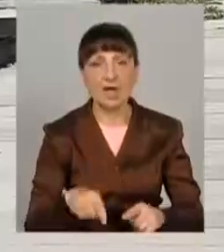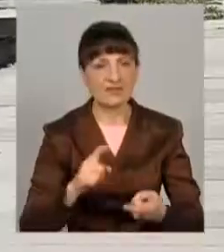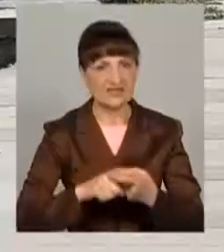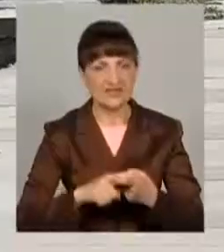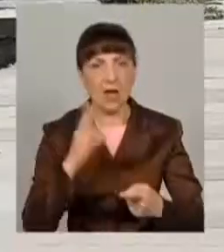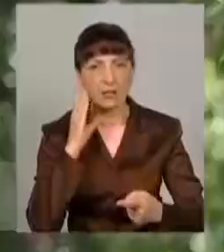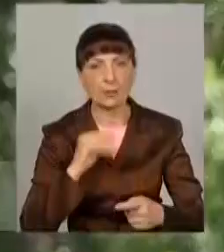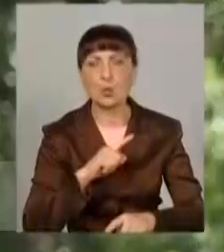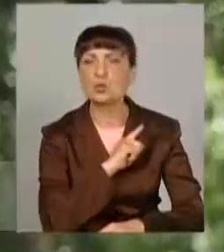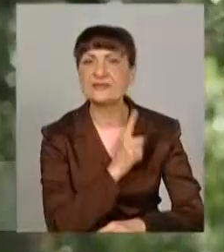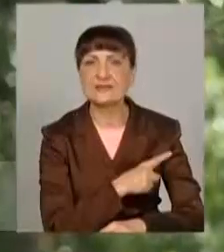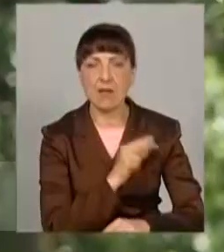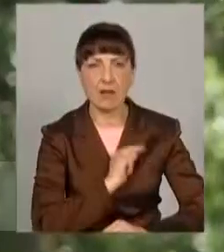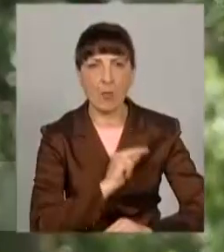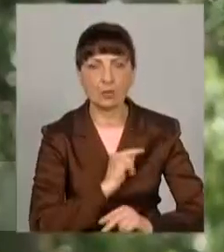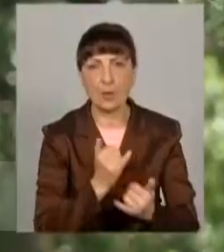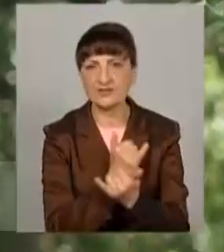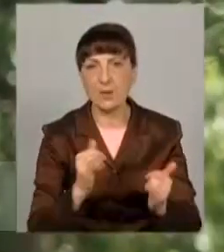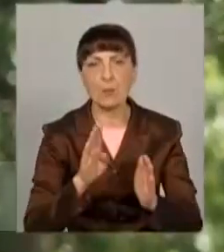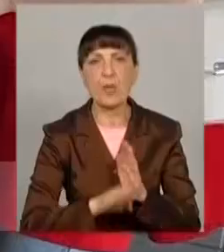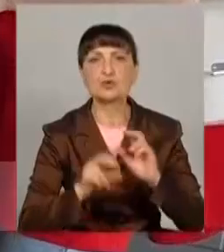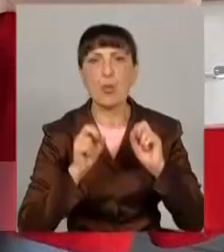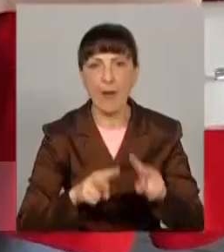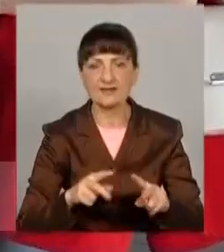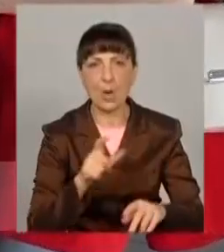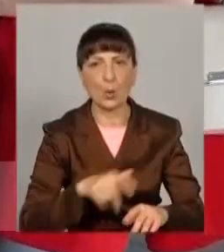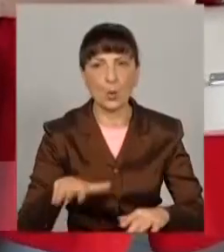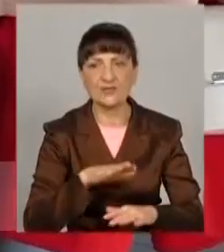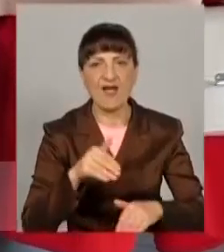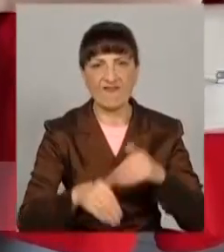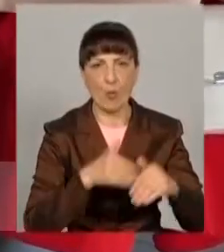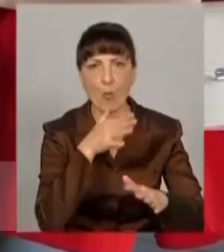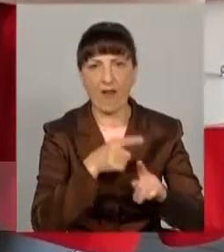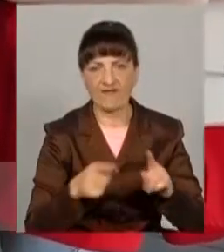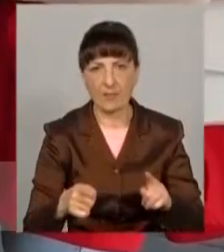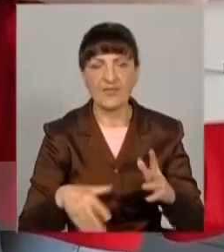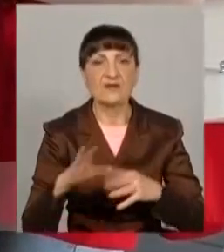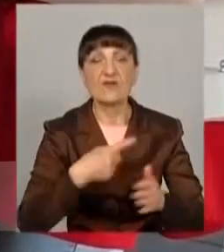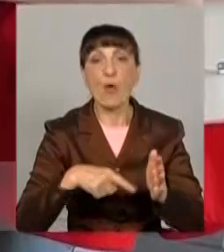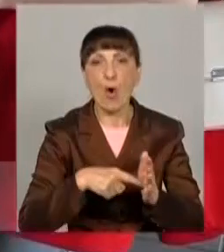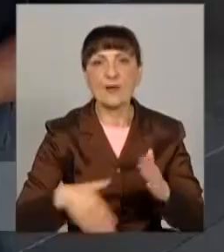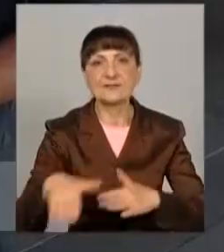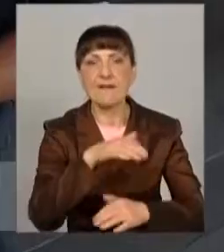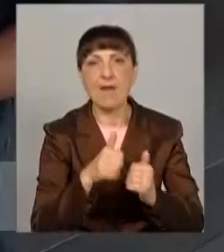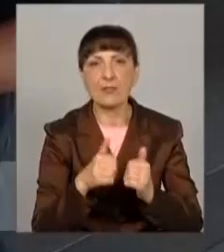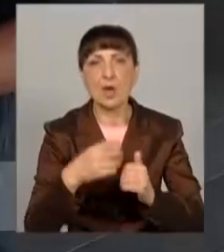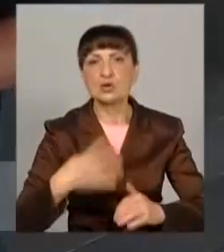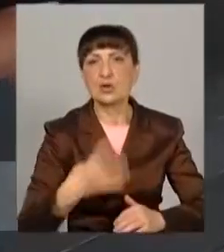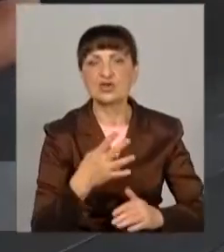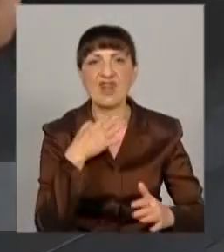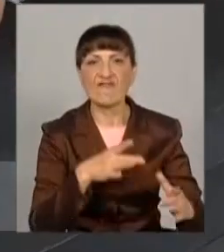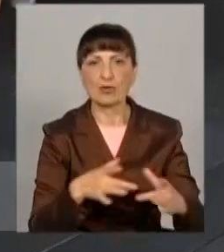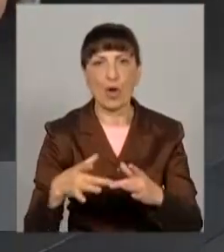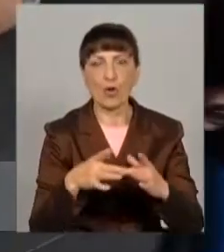в Алматы усилили работу по обеспечению безопасности населения в купальный сезон. Всего в городе и предгорьях имеются 44